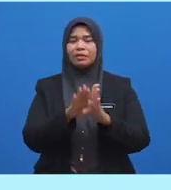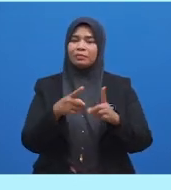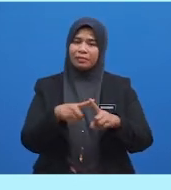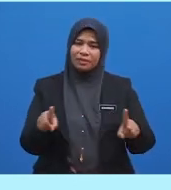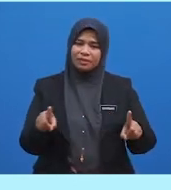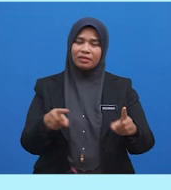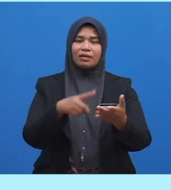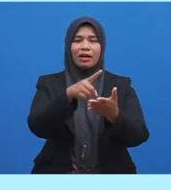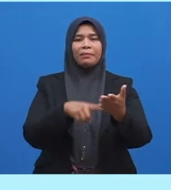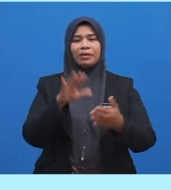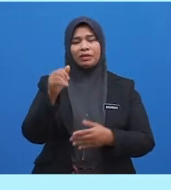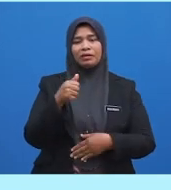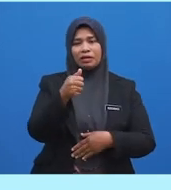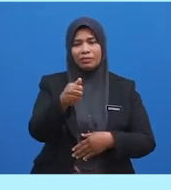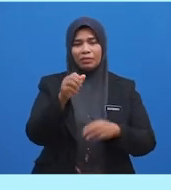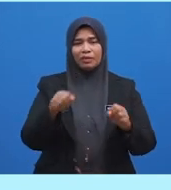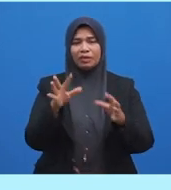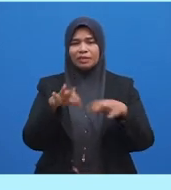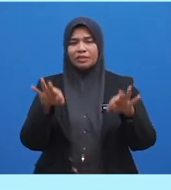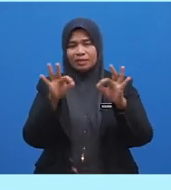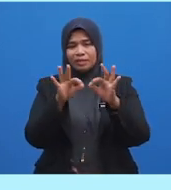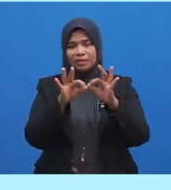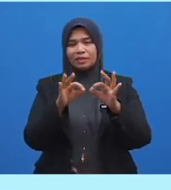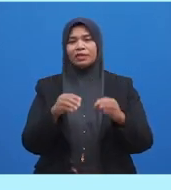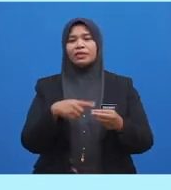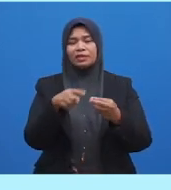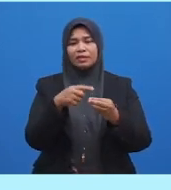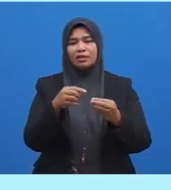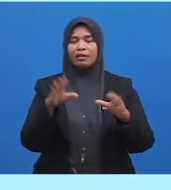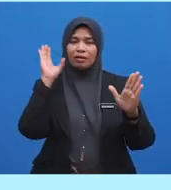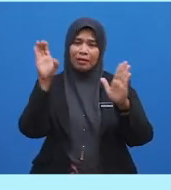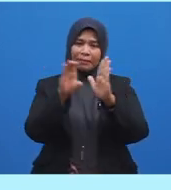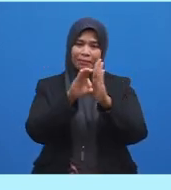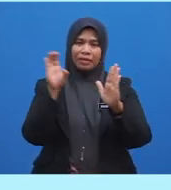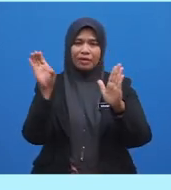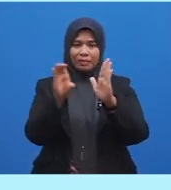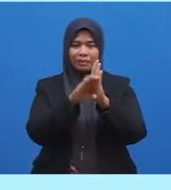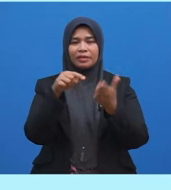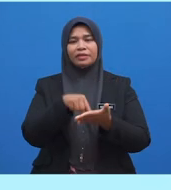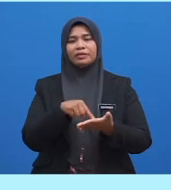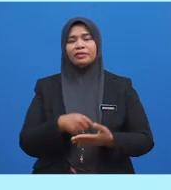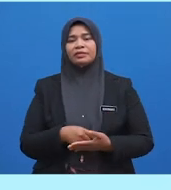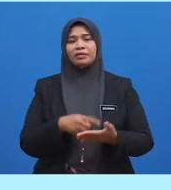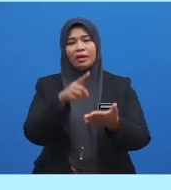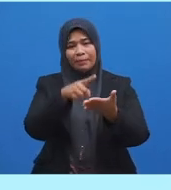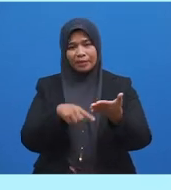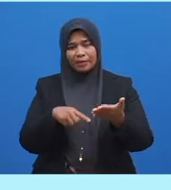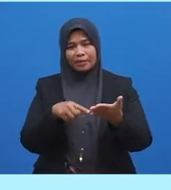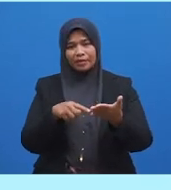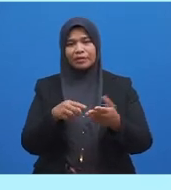apa yang kamu boleh ceritakan tentang gambar-gambar ini Apa